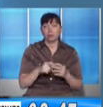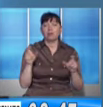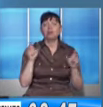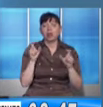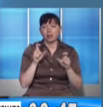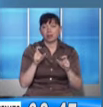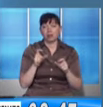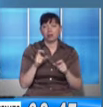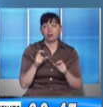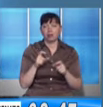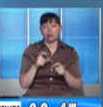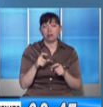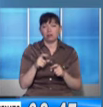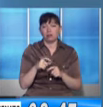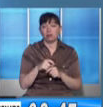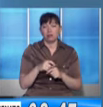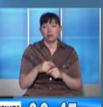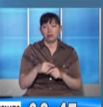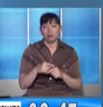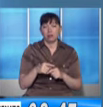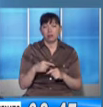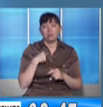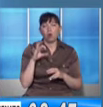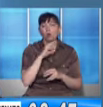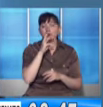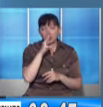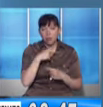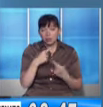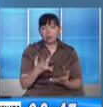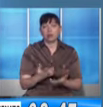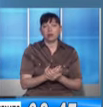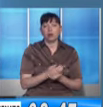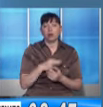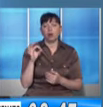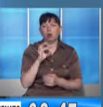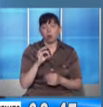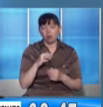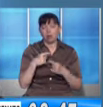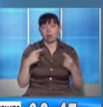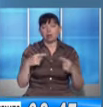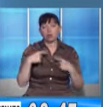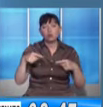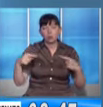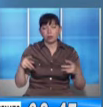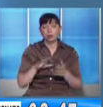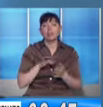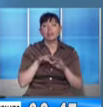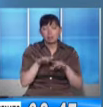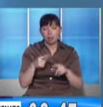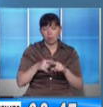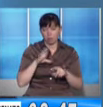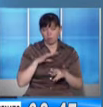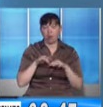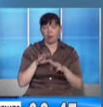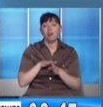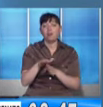supermarketurile noastre, care, o lege pe care am votat, am vorbit despre salarii, am vorbit despre alte lucruri pe care le-a făcut platforma Dani și n-aș vrea